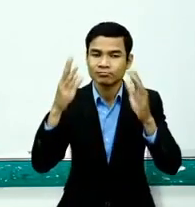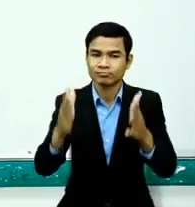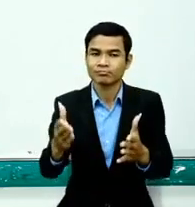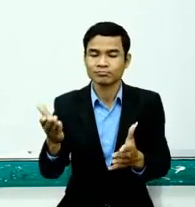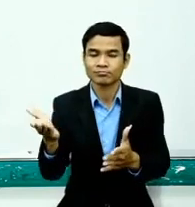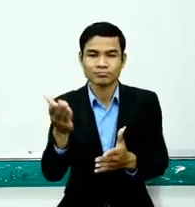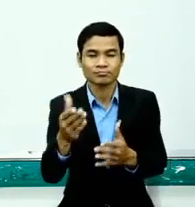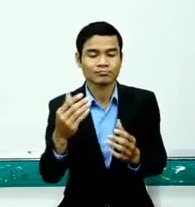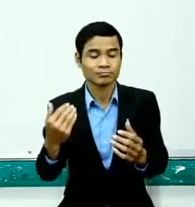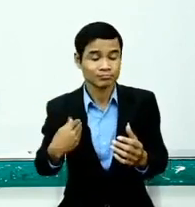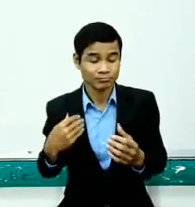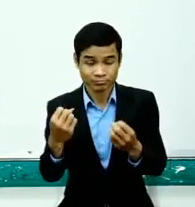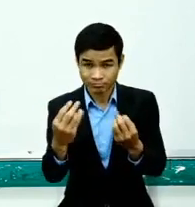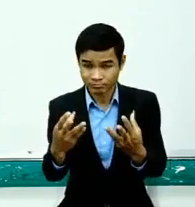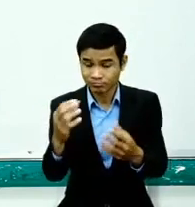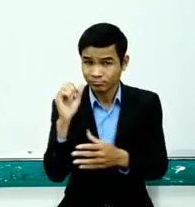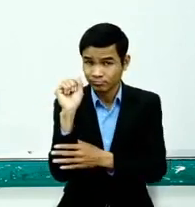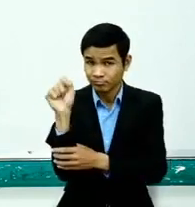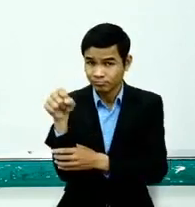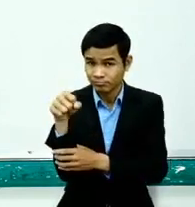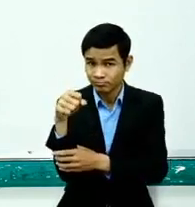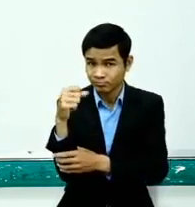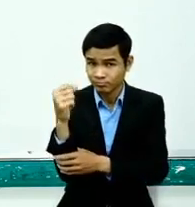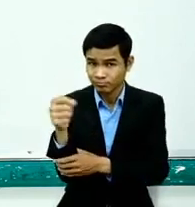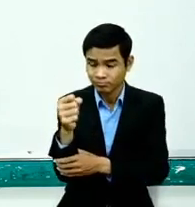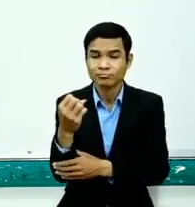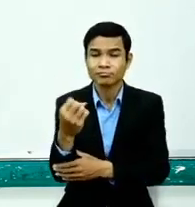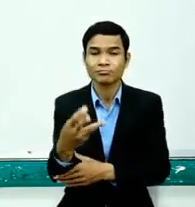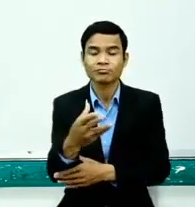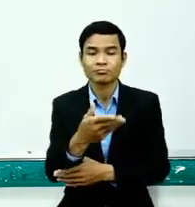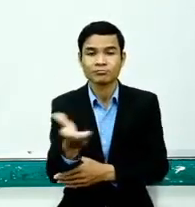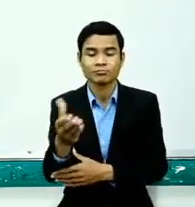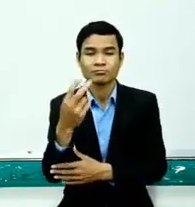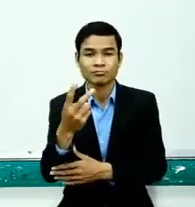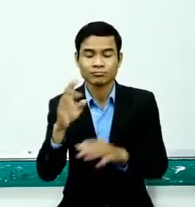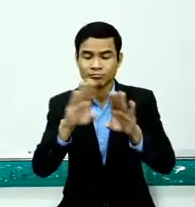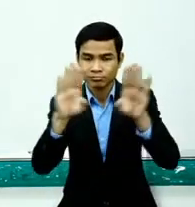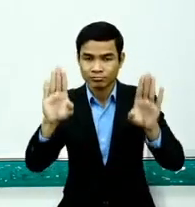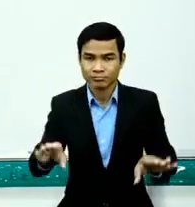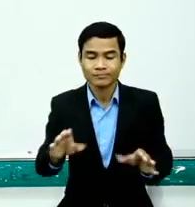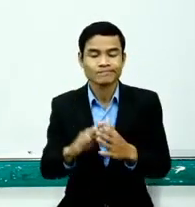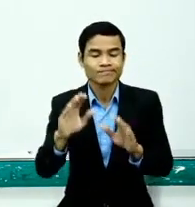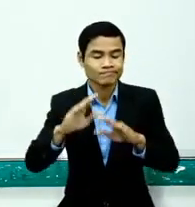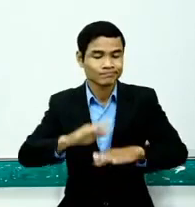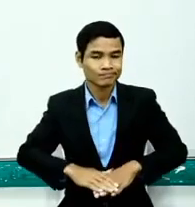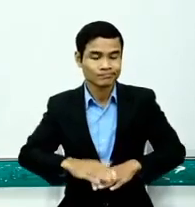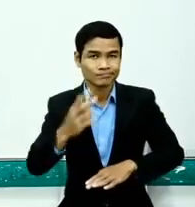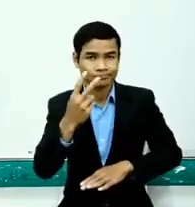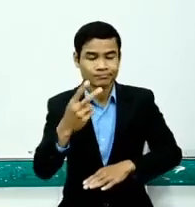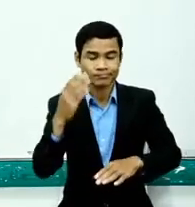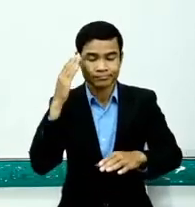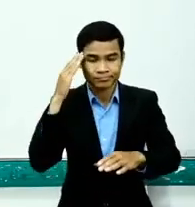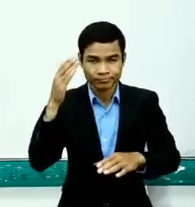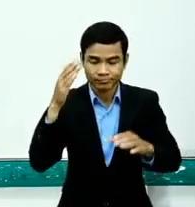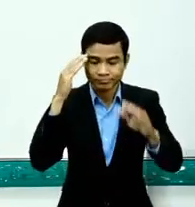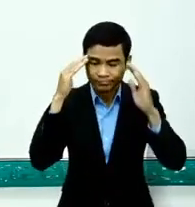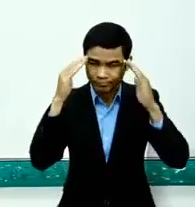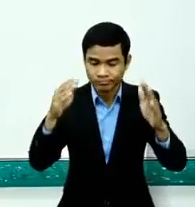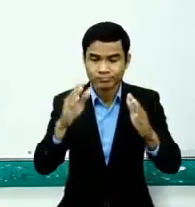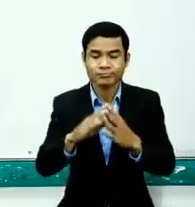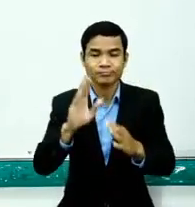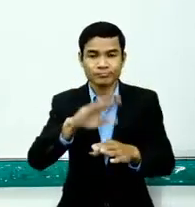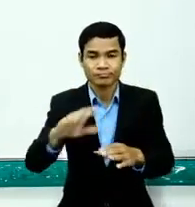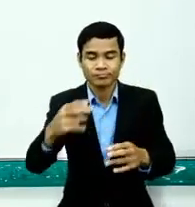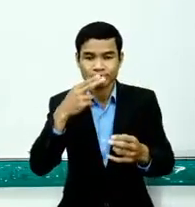ងមានប៉ុន្មានចលនាចាកូនចាំមើលមកក្តាក់ខេនកូនដាក់ដៃលើតុកហើយកូនចាំឆ្លើយប្រាប់អ្នក